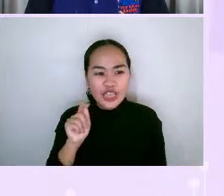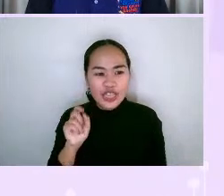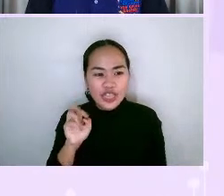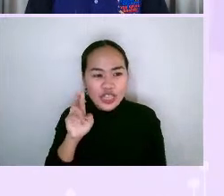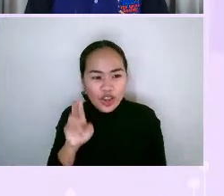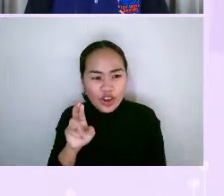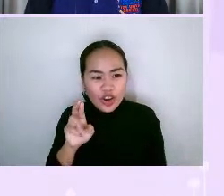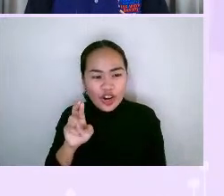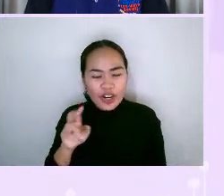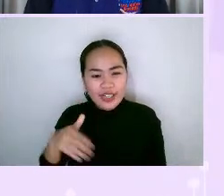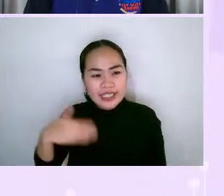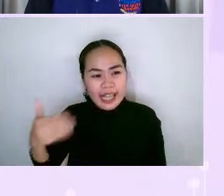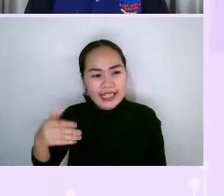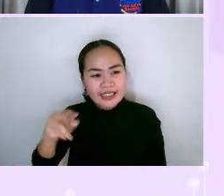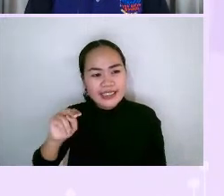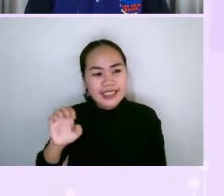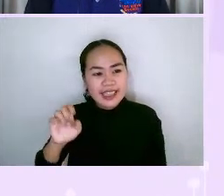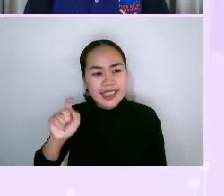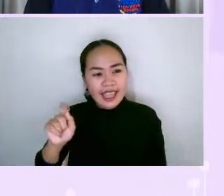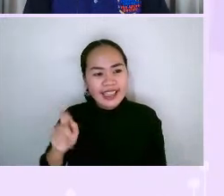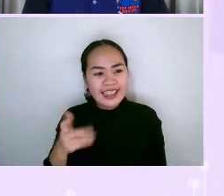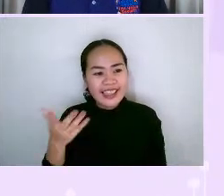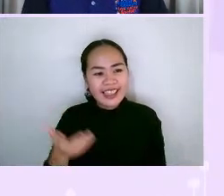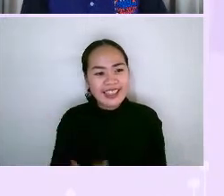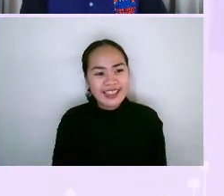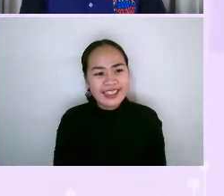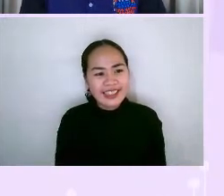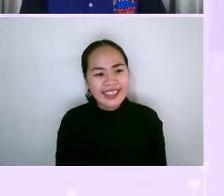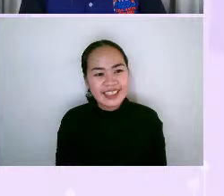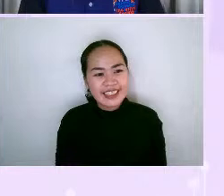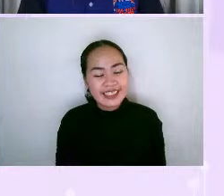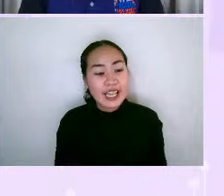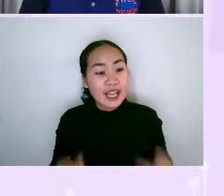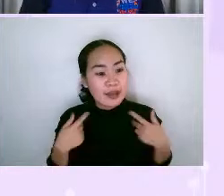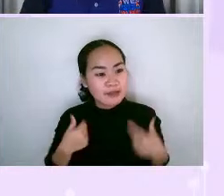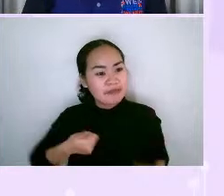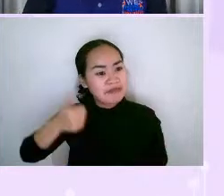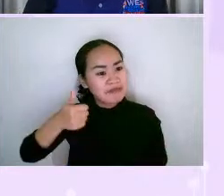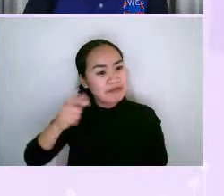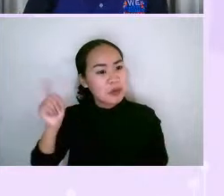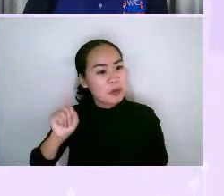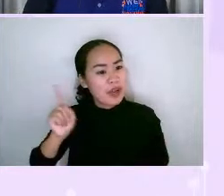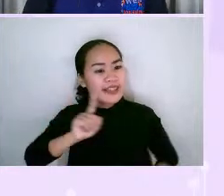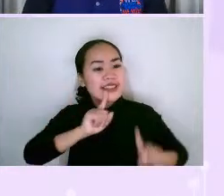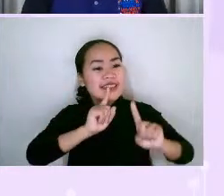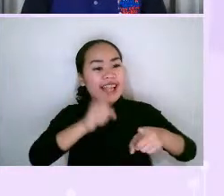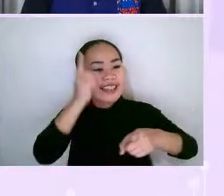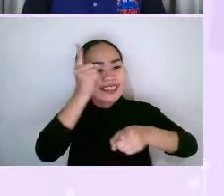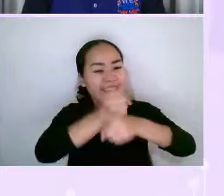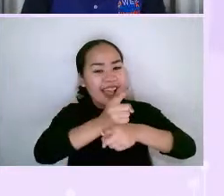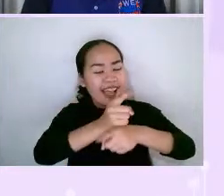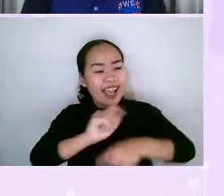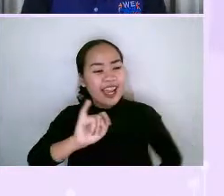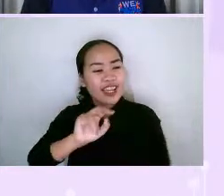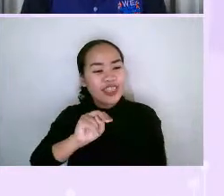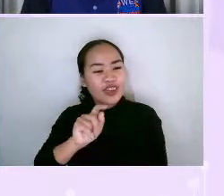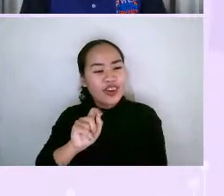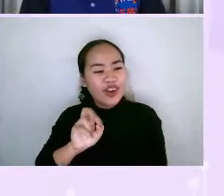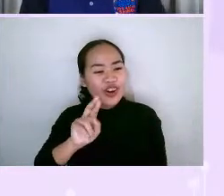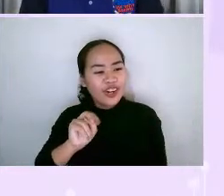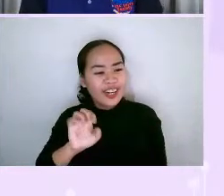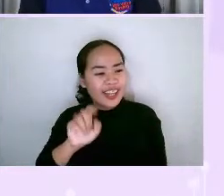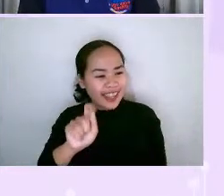net. Meron na daw po tayong winner at ang tamang sagot po ay